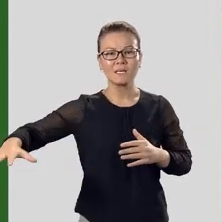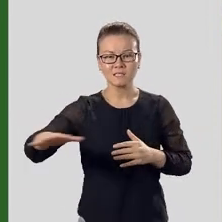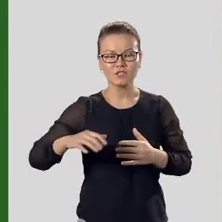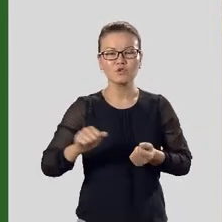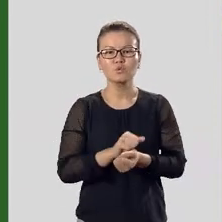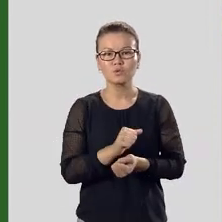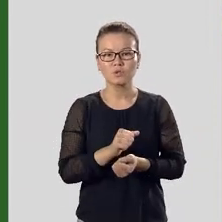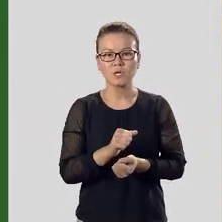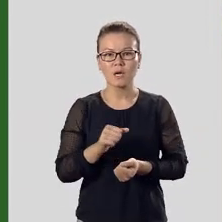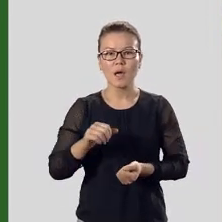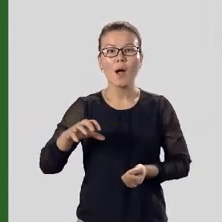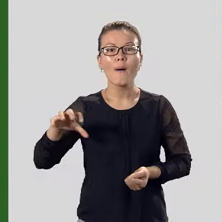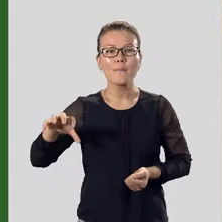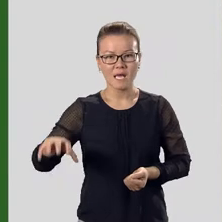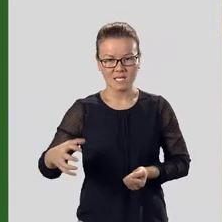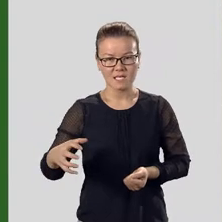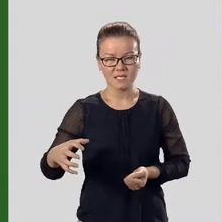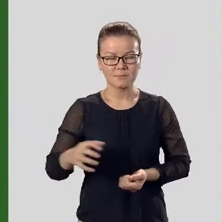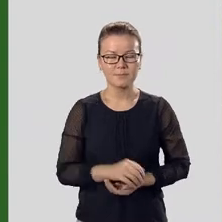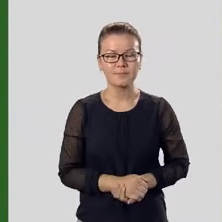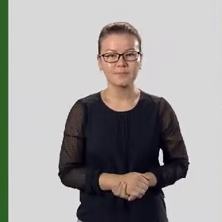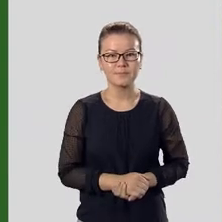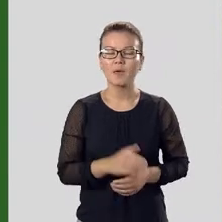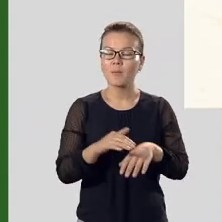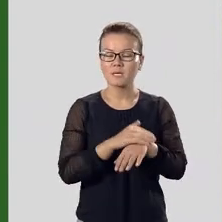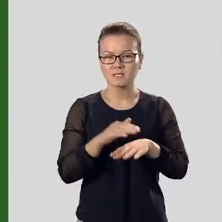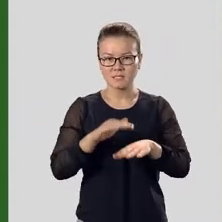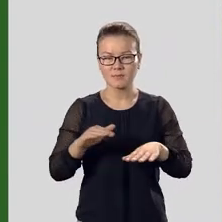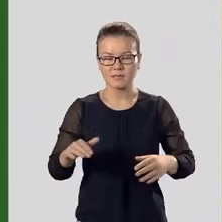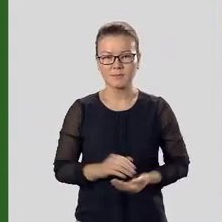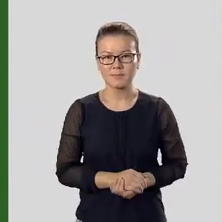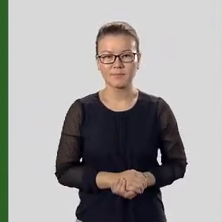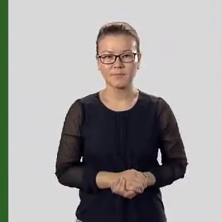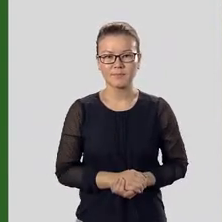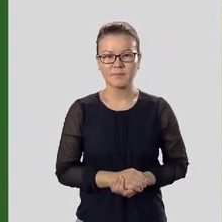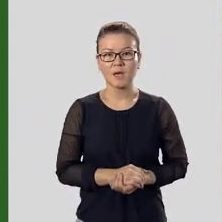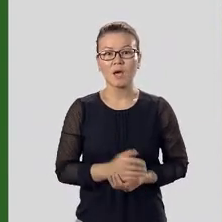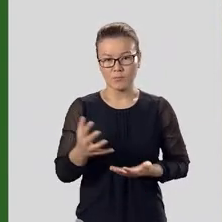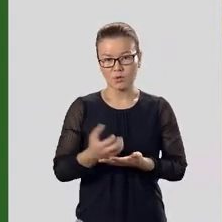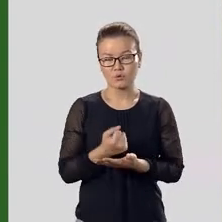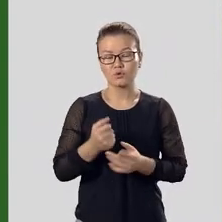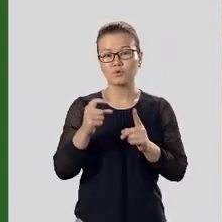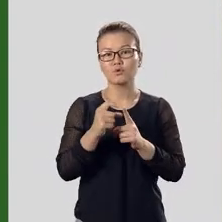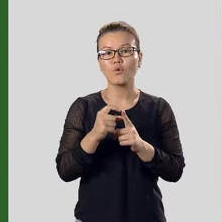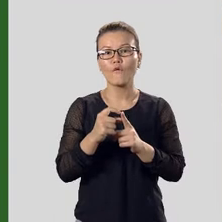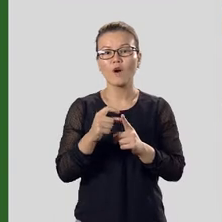суши? Материк. Молодцы, ребята! И получилось у нас